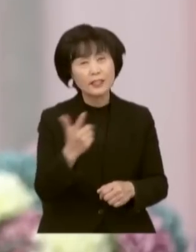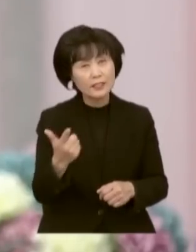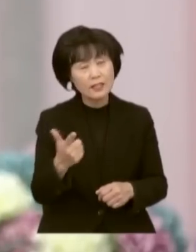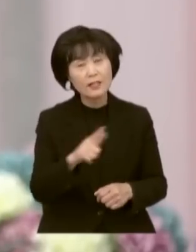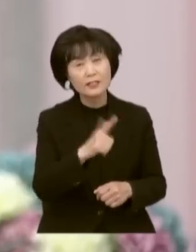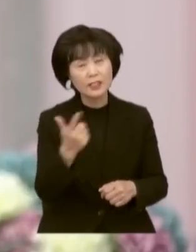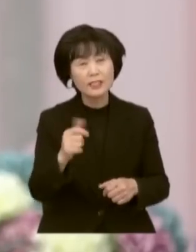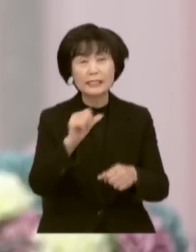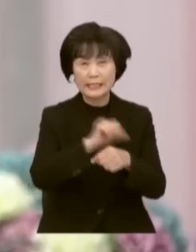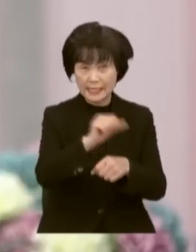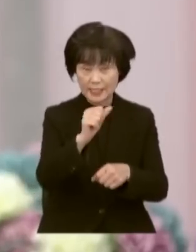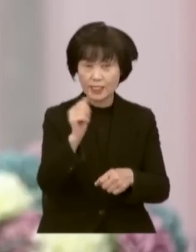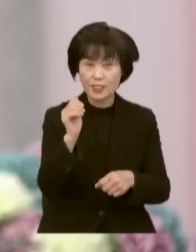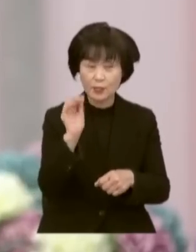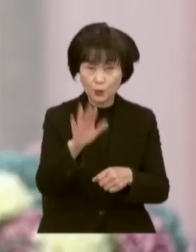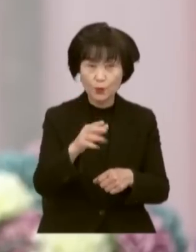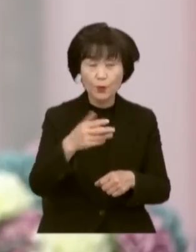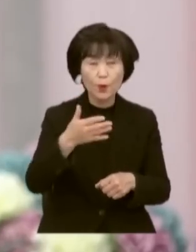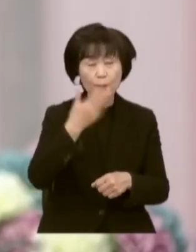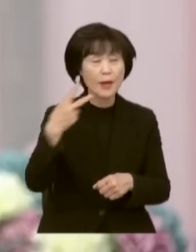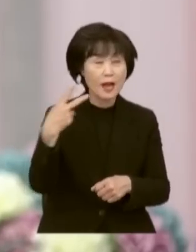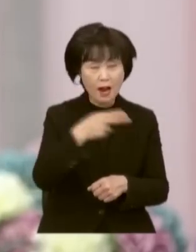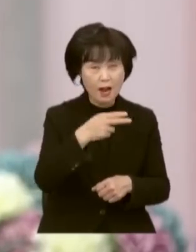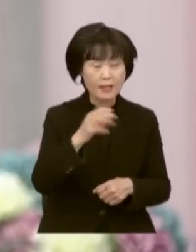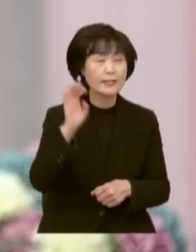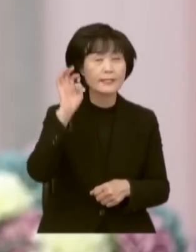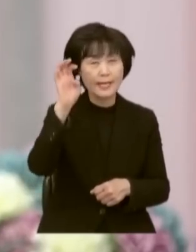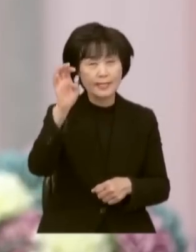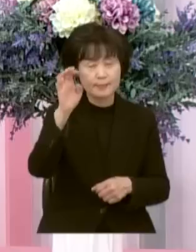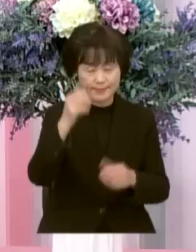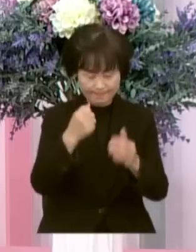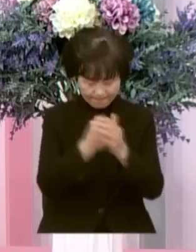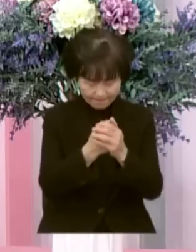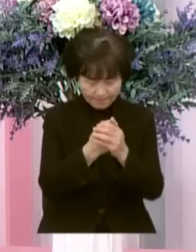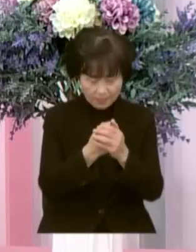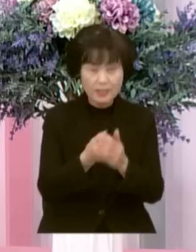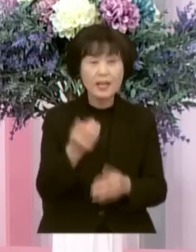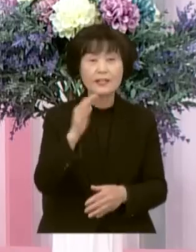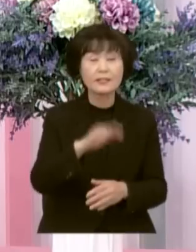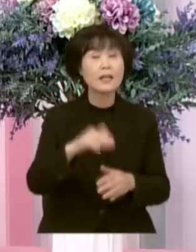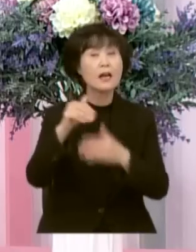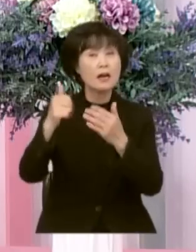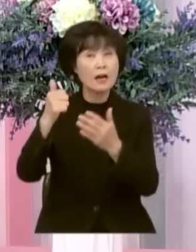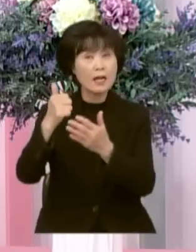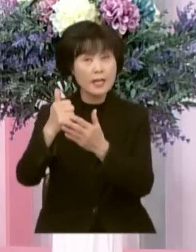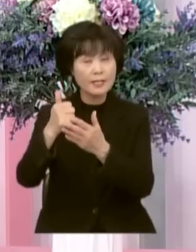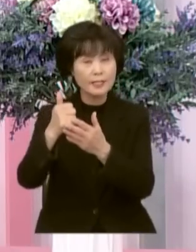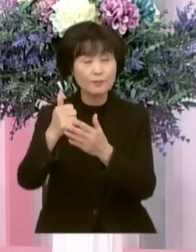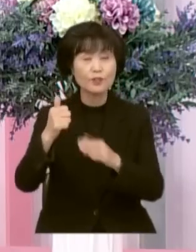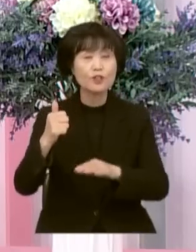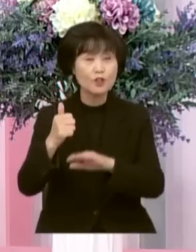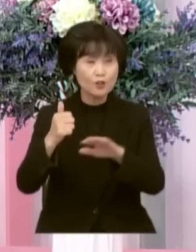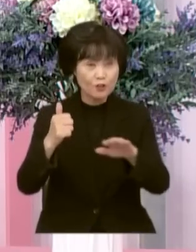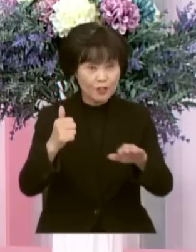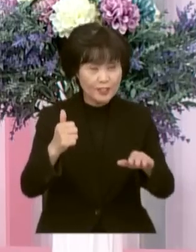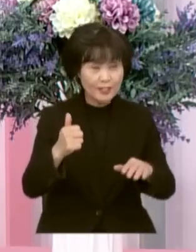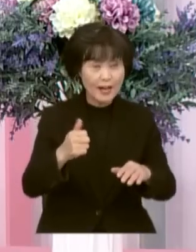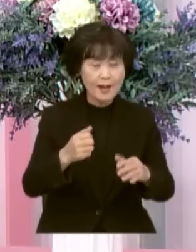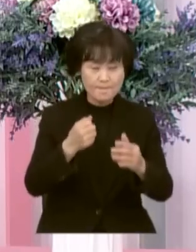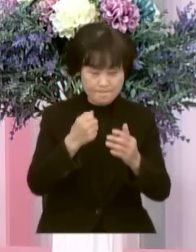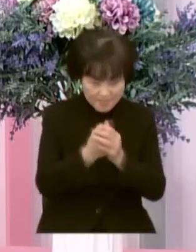기도를 40일 동안 이렇게 하는 거를 실시를 했어요. 근데 하나님은요 우리가 그걸 결단을